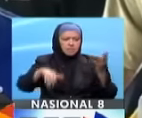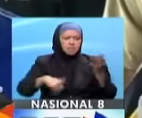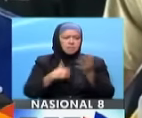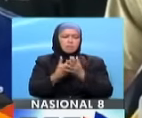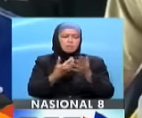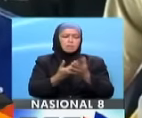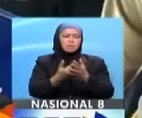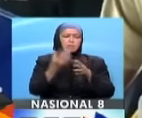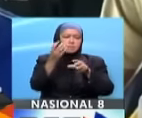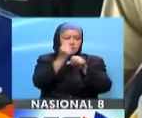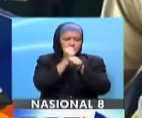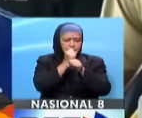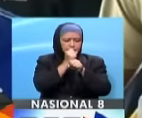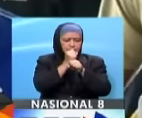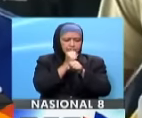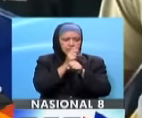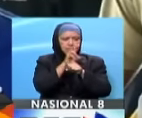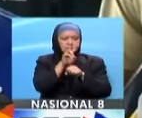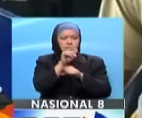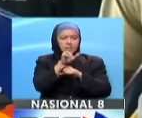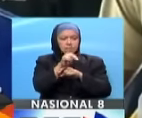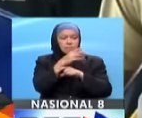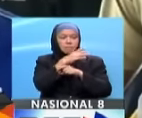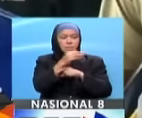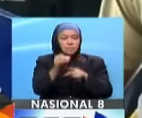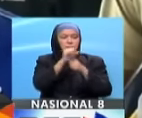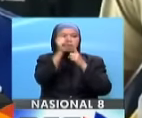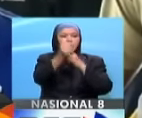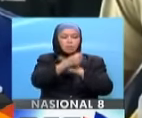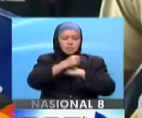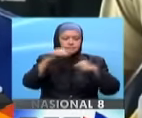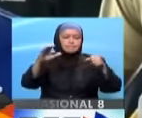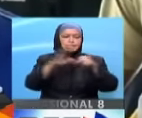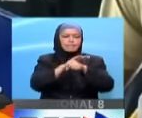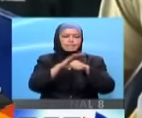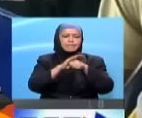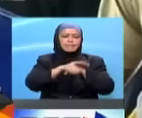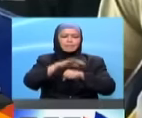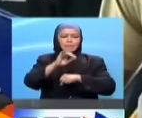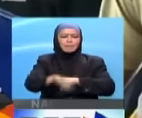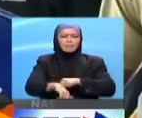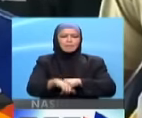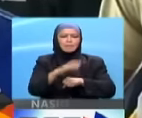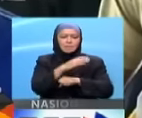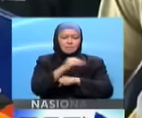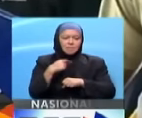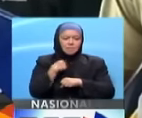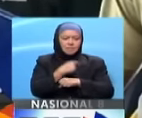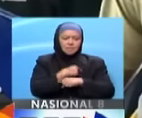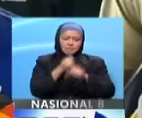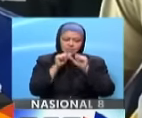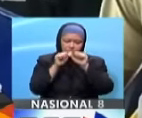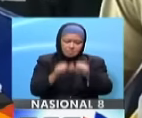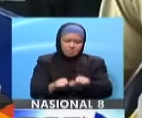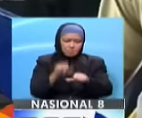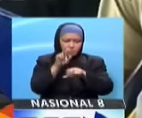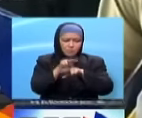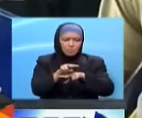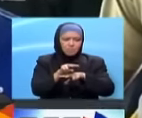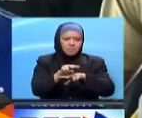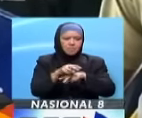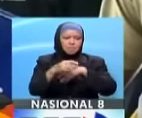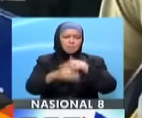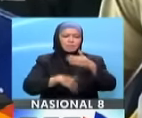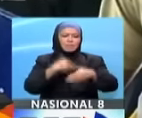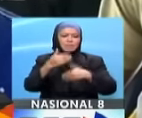immunoglobulin. Keadaan mencukupi lah, jangan bimbang waktu ya. Dan kita memang terus monitor. Dan